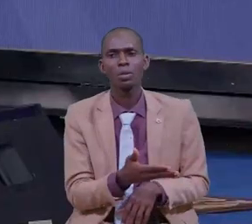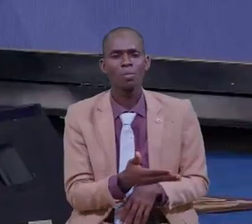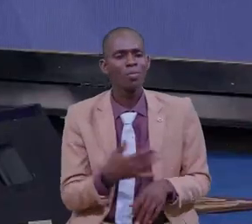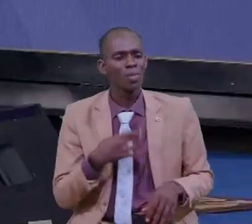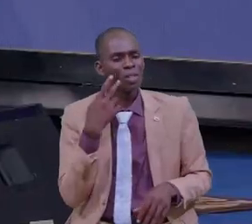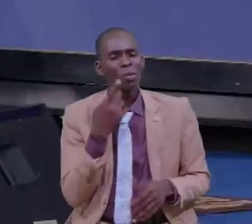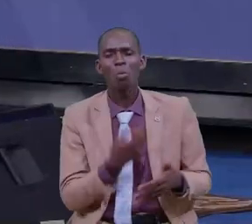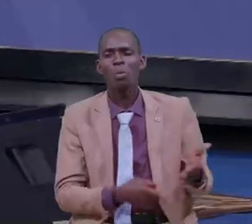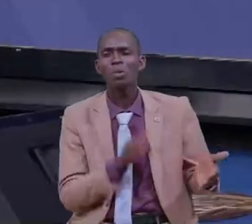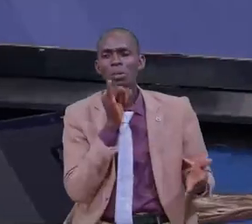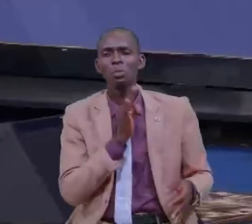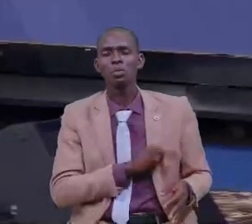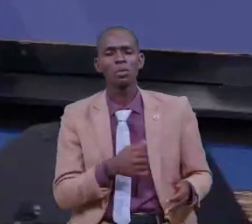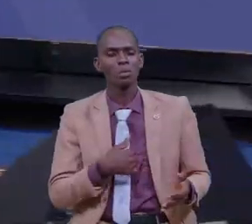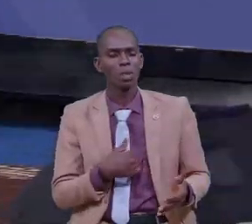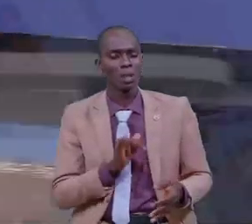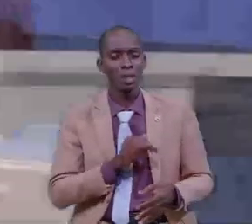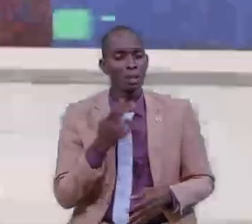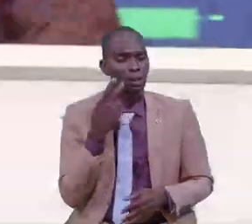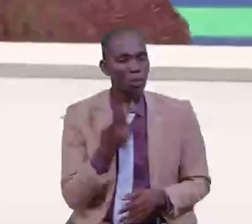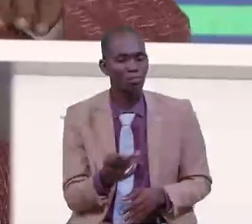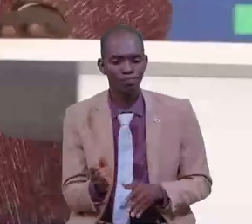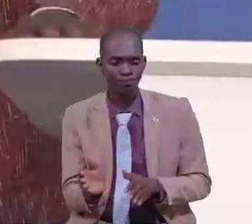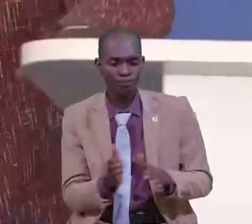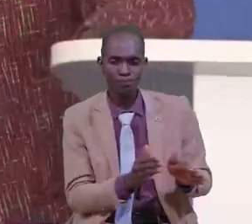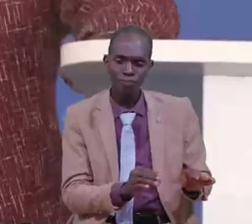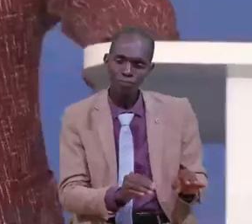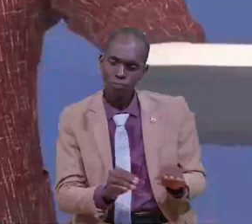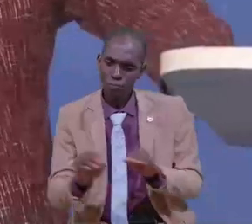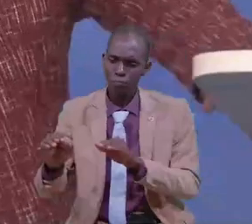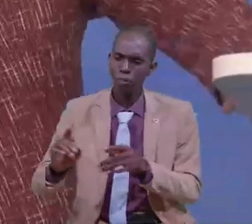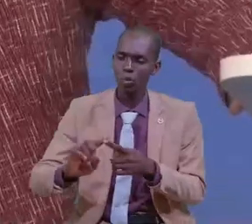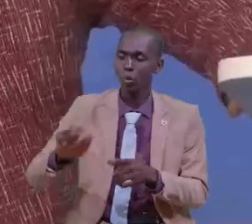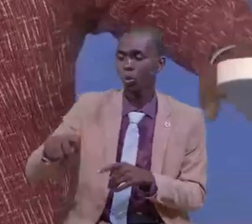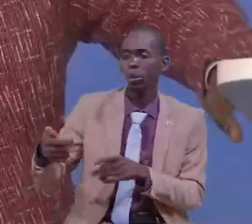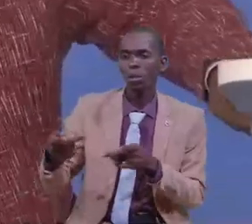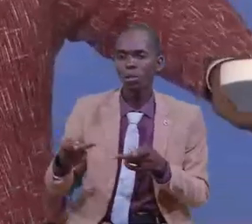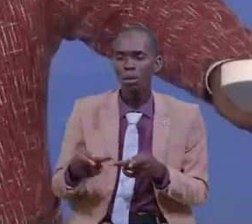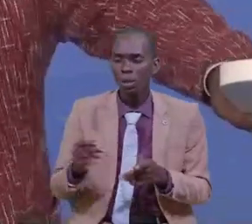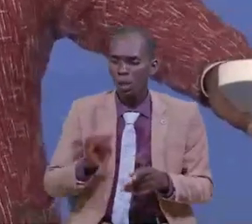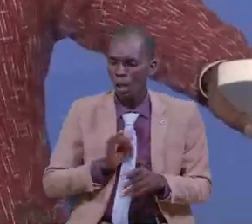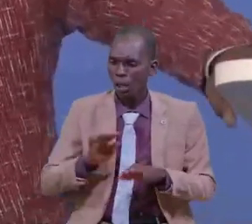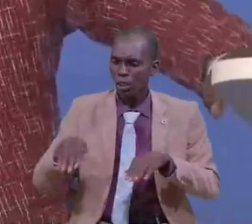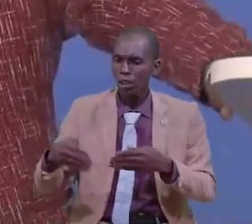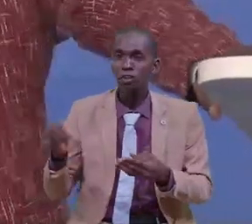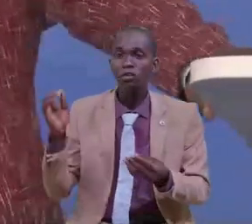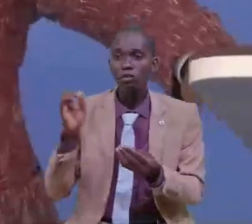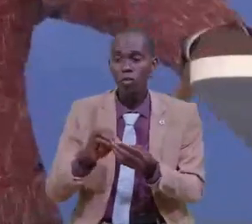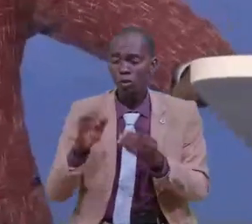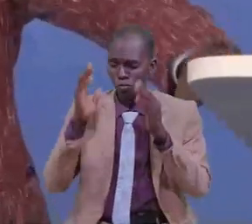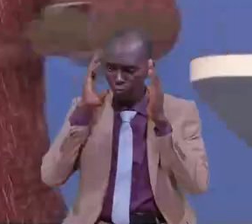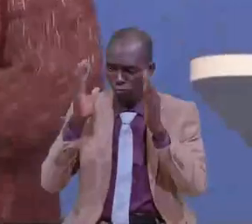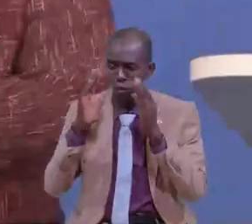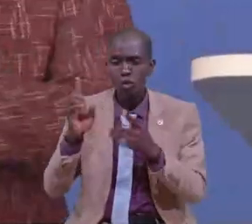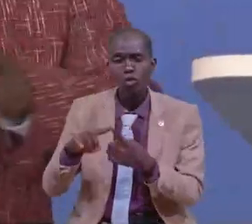voir qu'est-ce que cela génère. Ensuite, je dis, ah, voici le quatrième. Qu'est-ce que je fais? Je donne plus d'attention